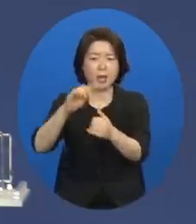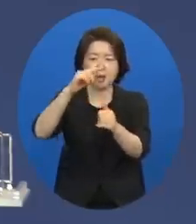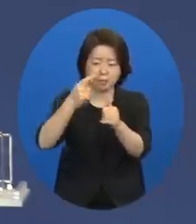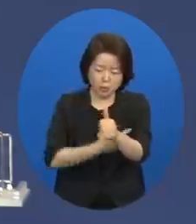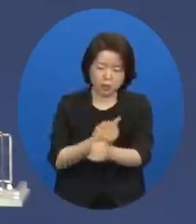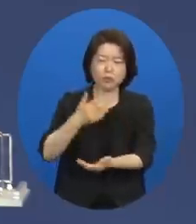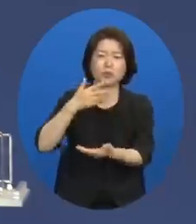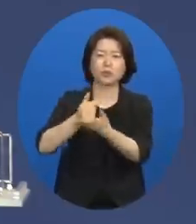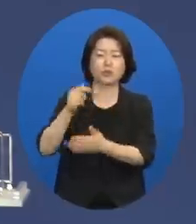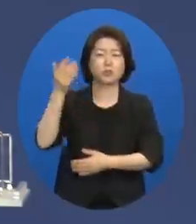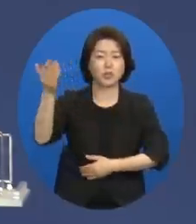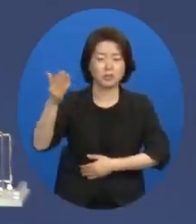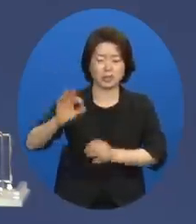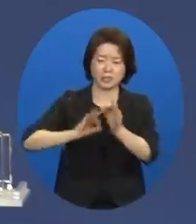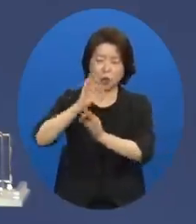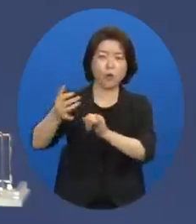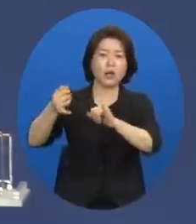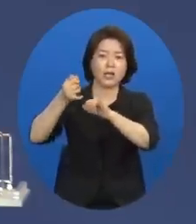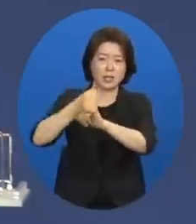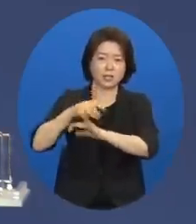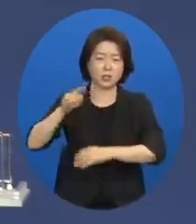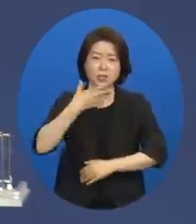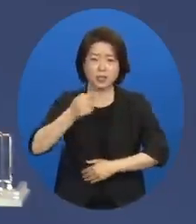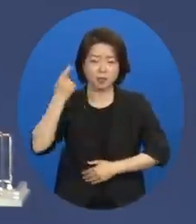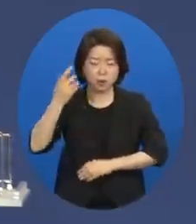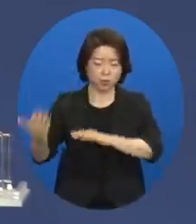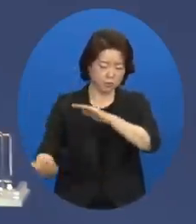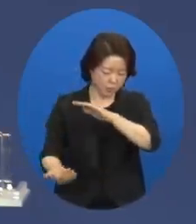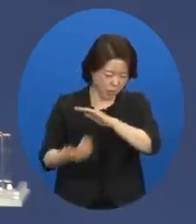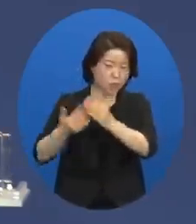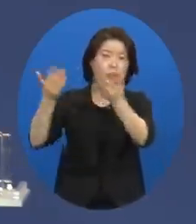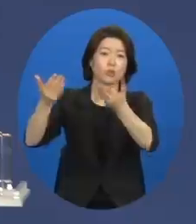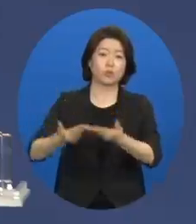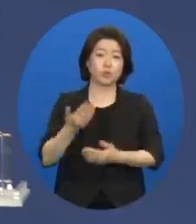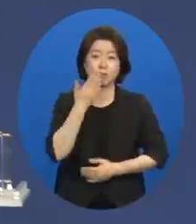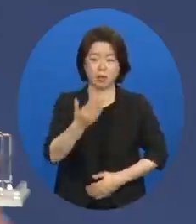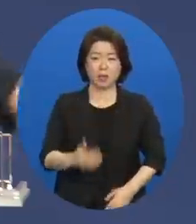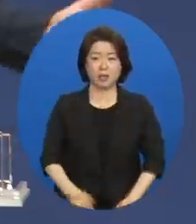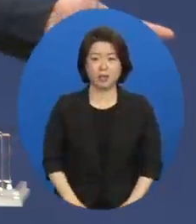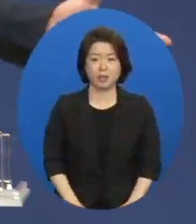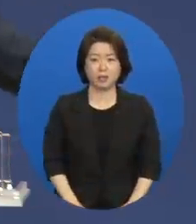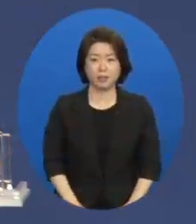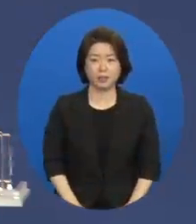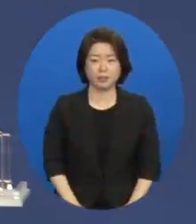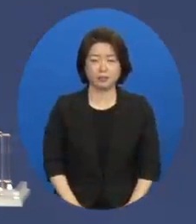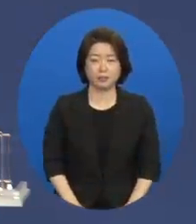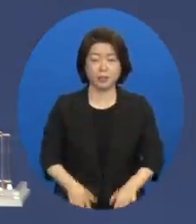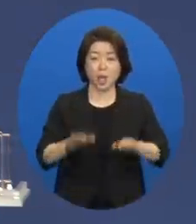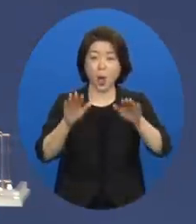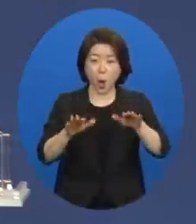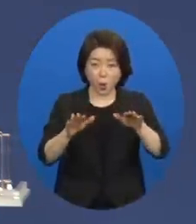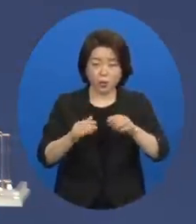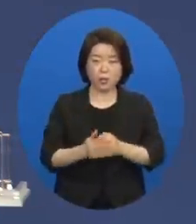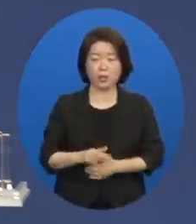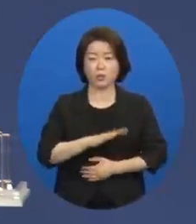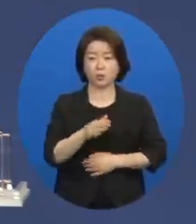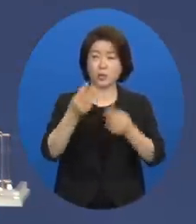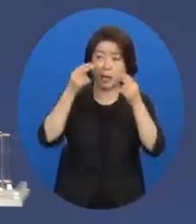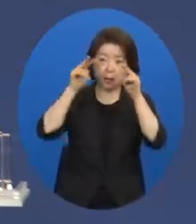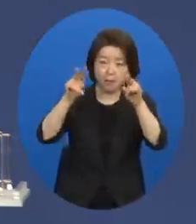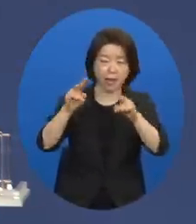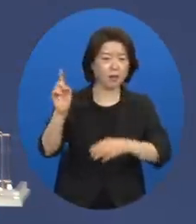그분의 이 영원한 약속을 이 복음을 이루어내시는 것입니다. 이 시간에 우리가 봐야 할 것이